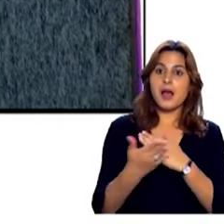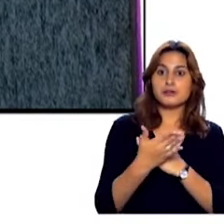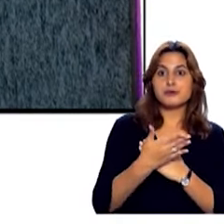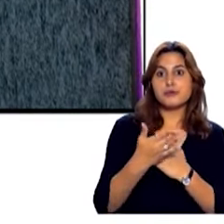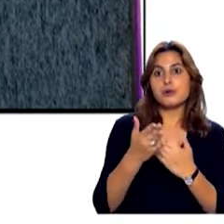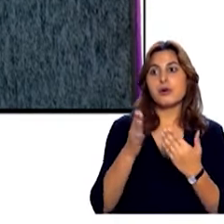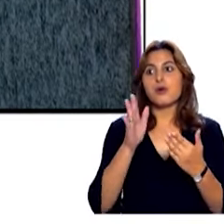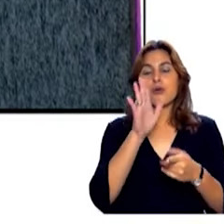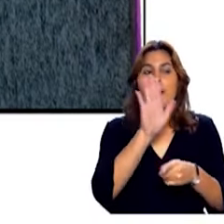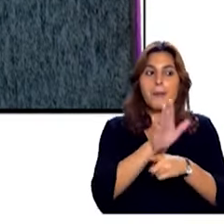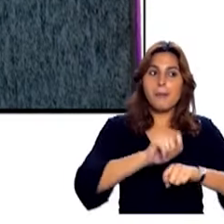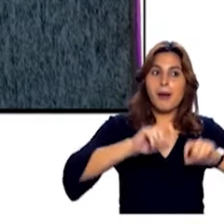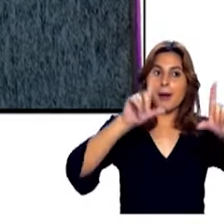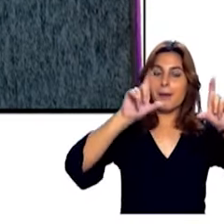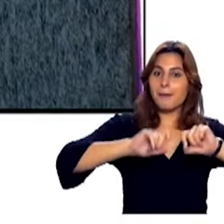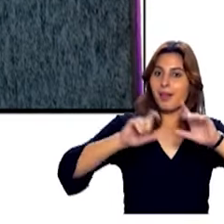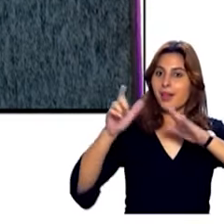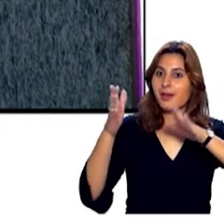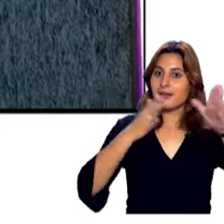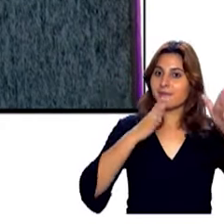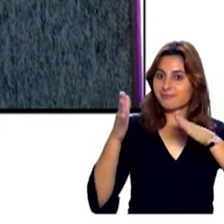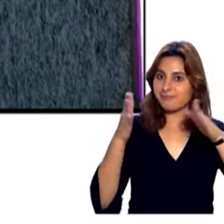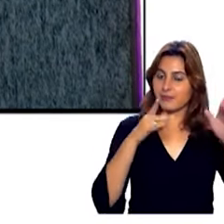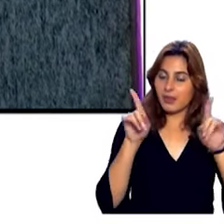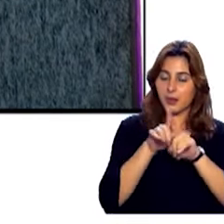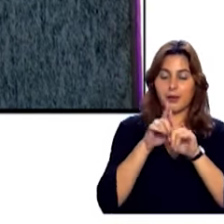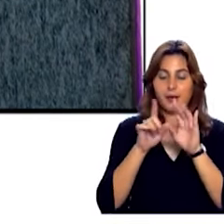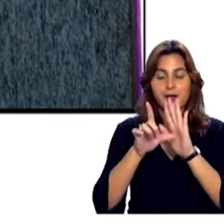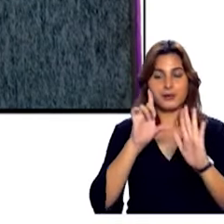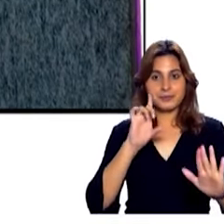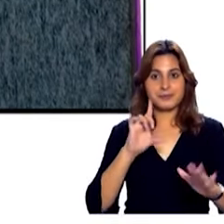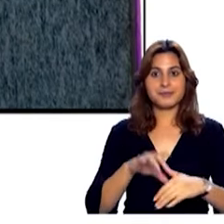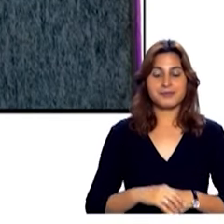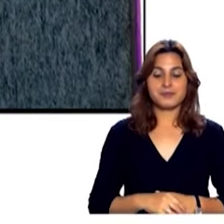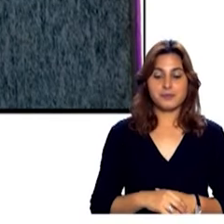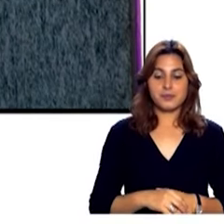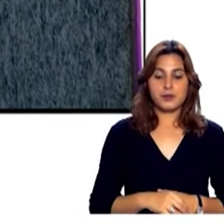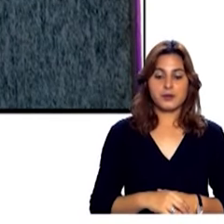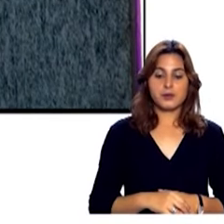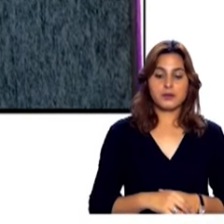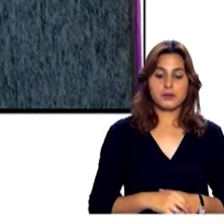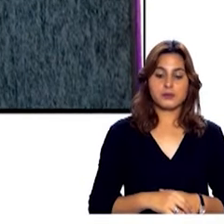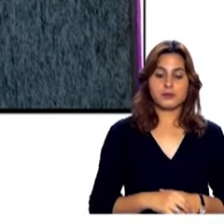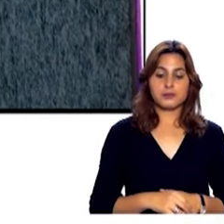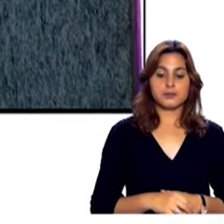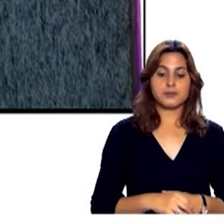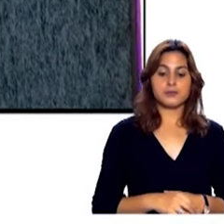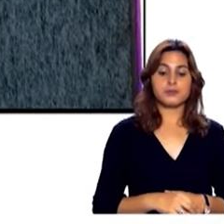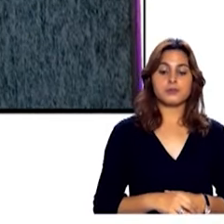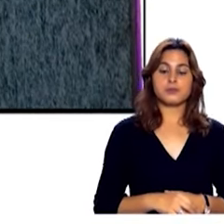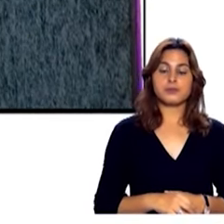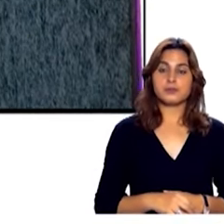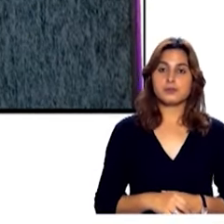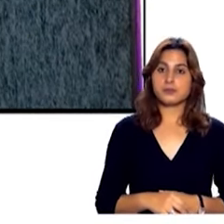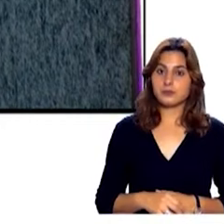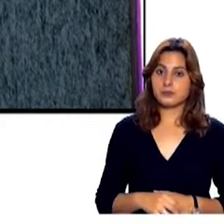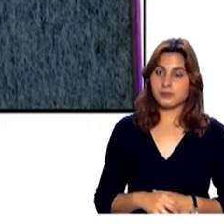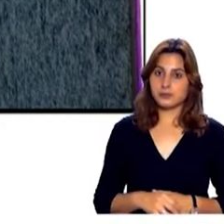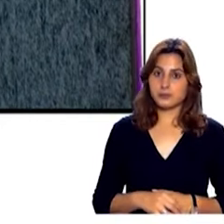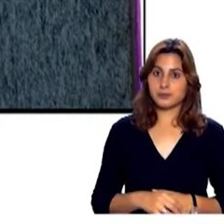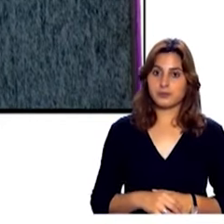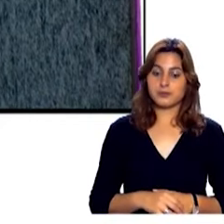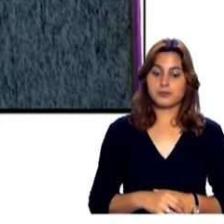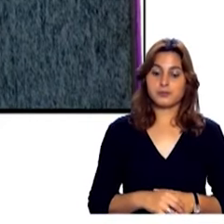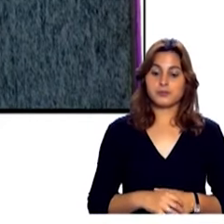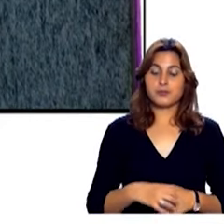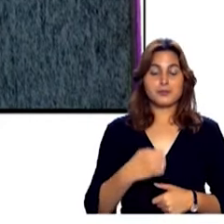Di me Michelon mitidiero e comoglio mi ATR AL